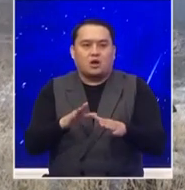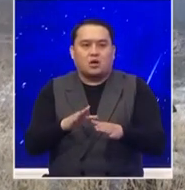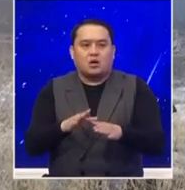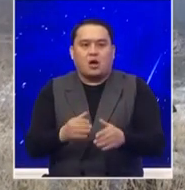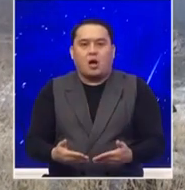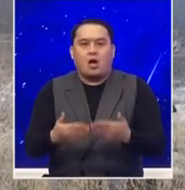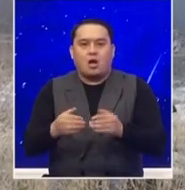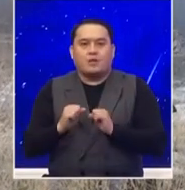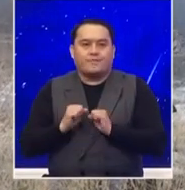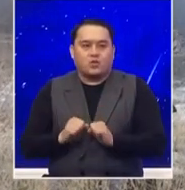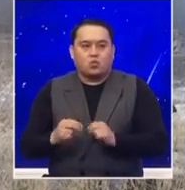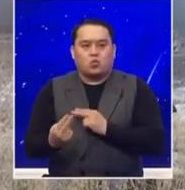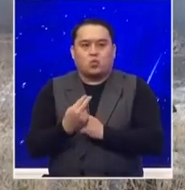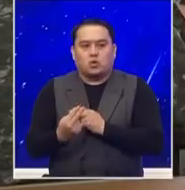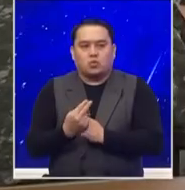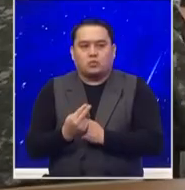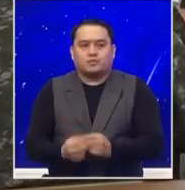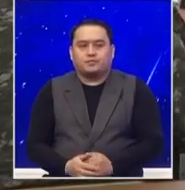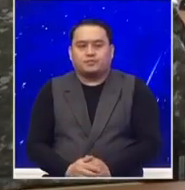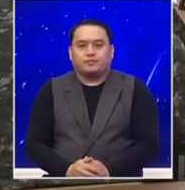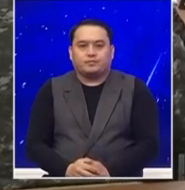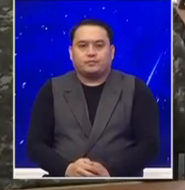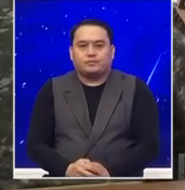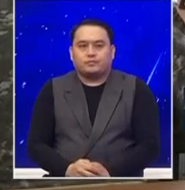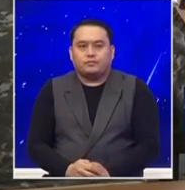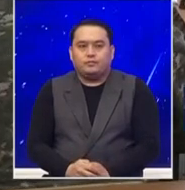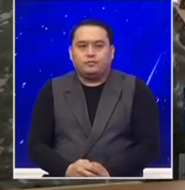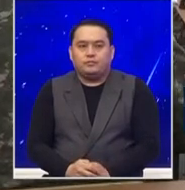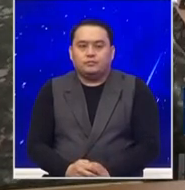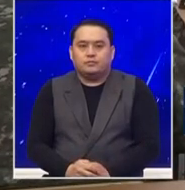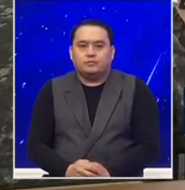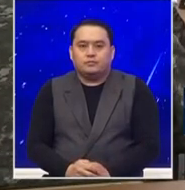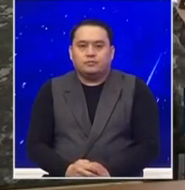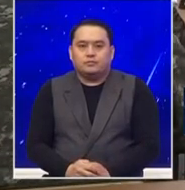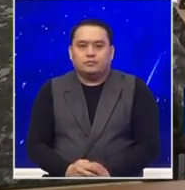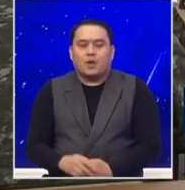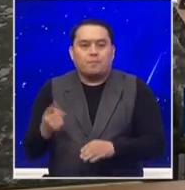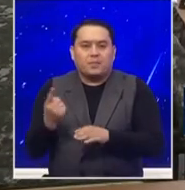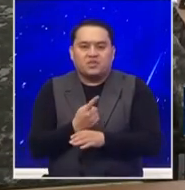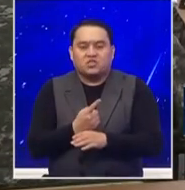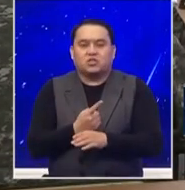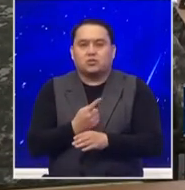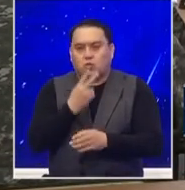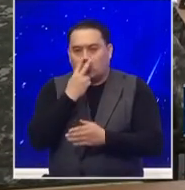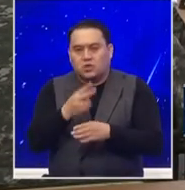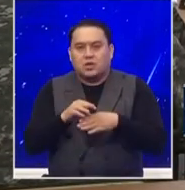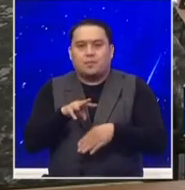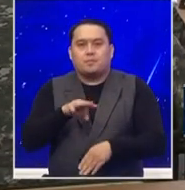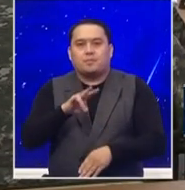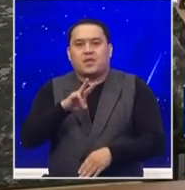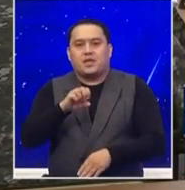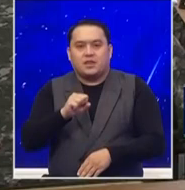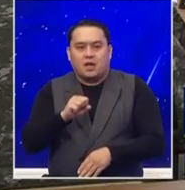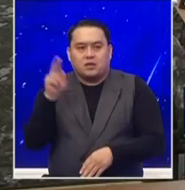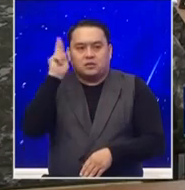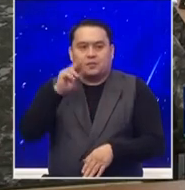жарылмауын қамтамасыз етуді үйрену. Инженер-сапер роталардың командирлерімен бірінші рет минасыздандыру орталығында